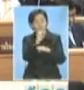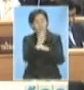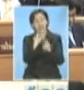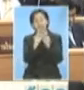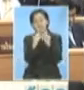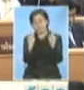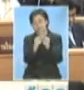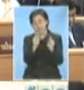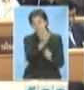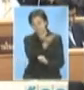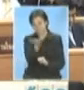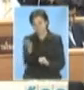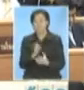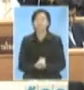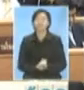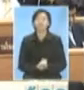รมาธิการครับว่า